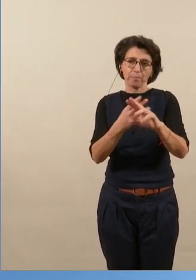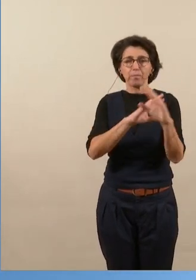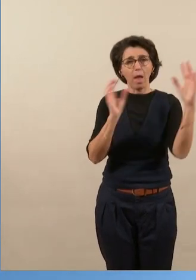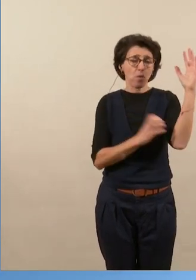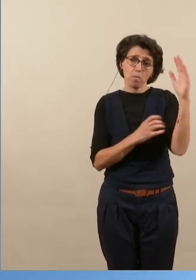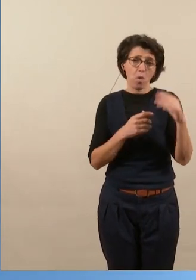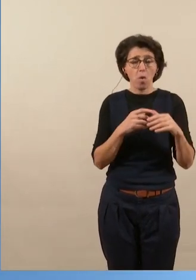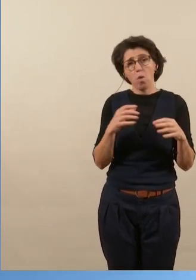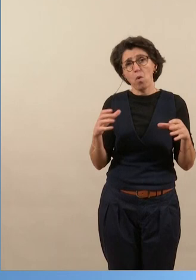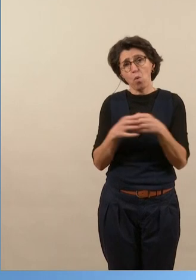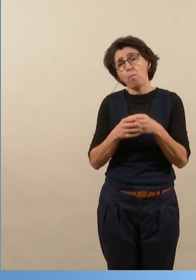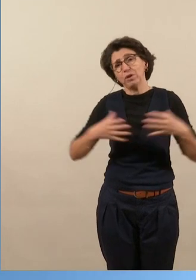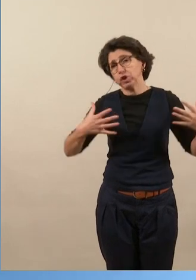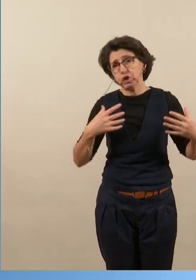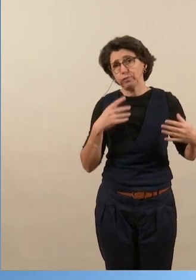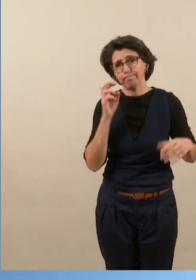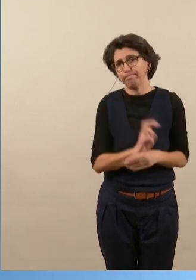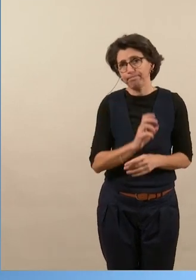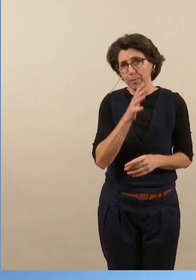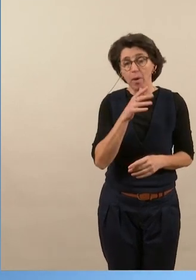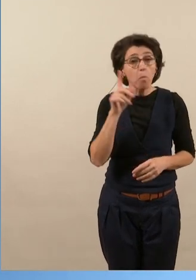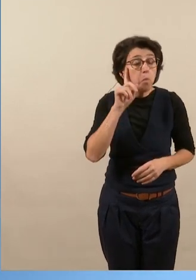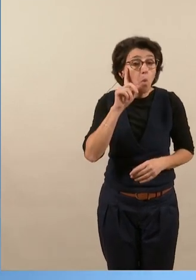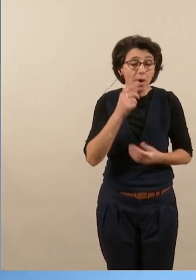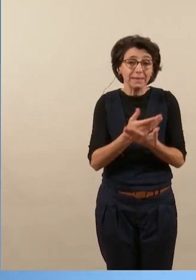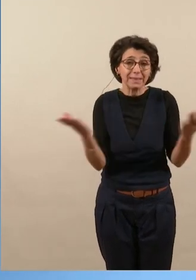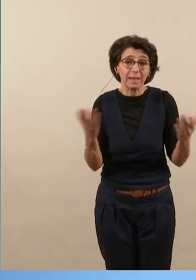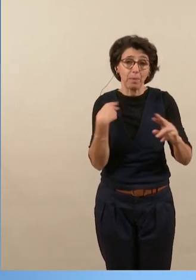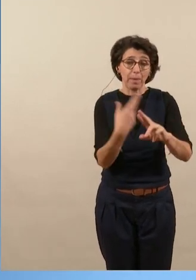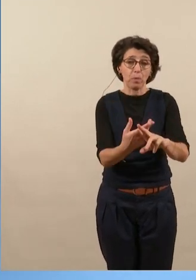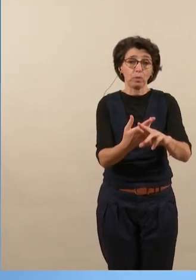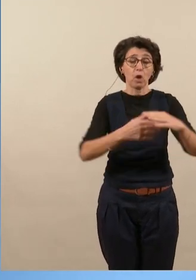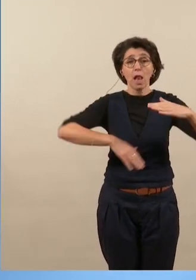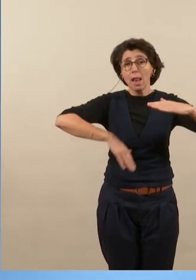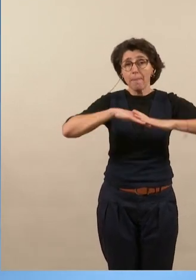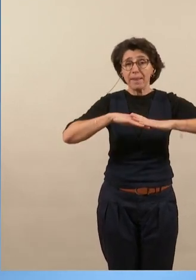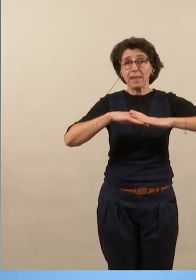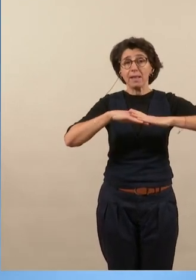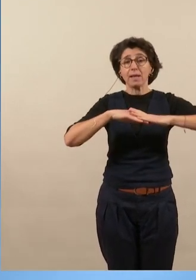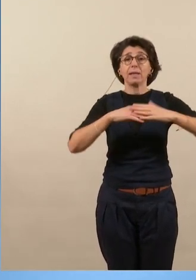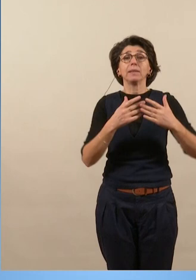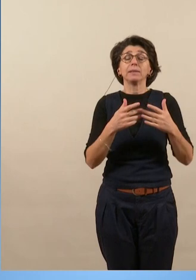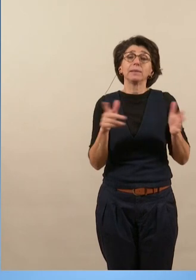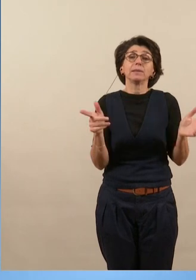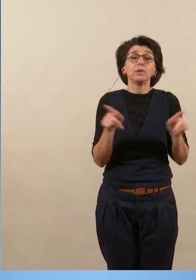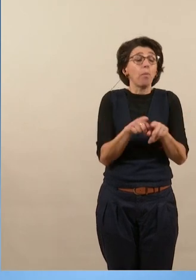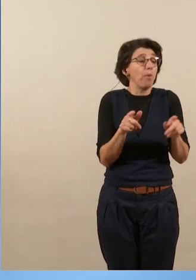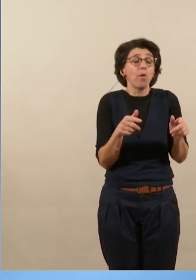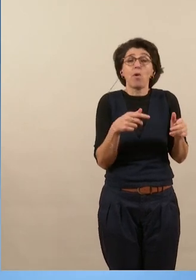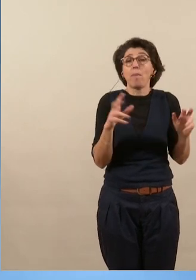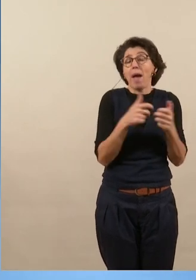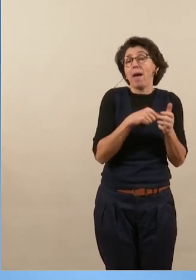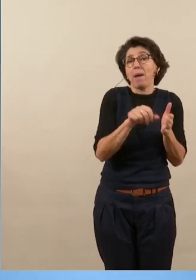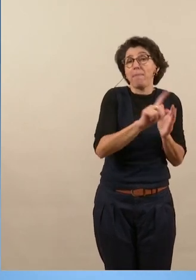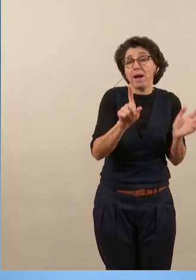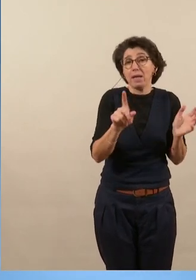simple que le le seuil de déclenchement de l'exonération est très faible en réalité vous l'avez cité 10000 € pour